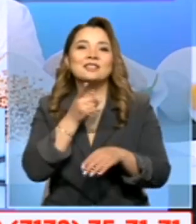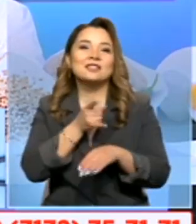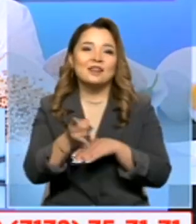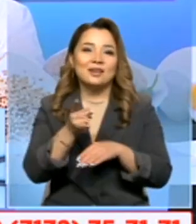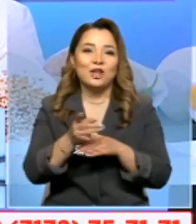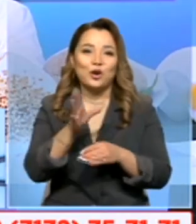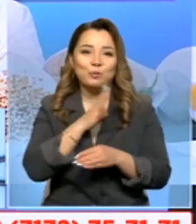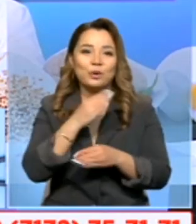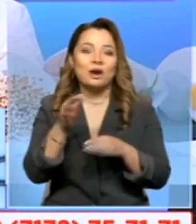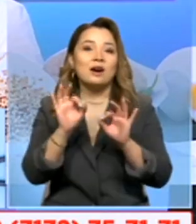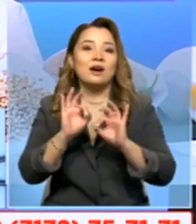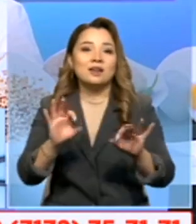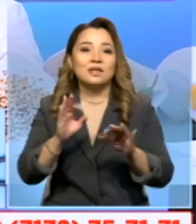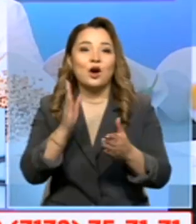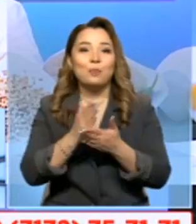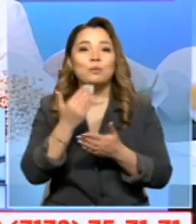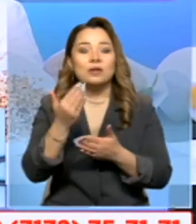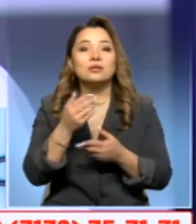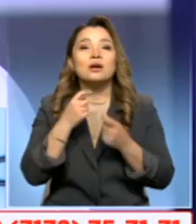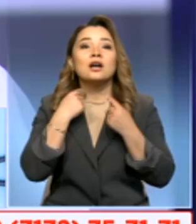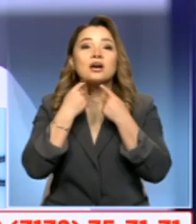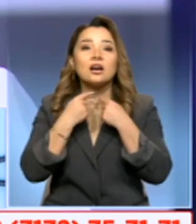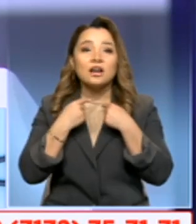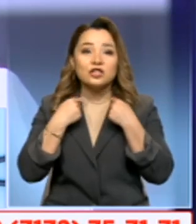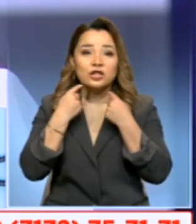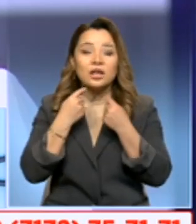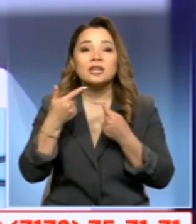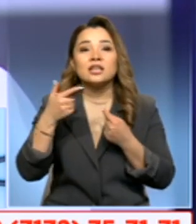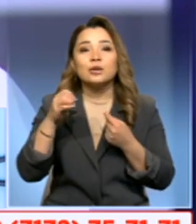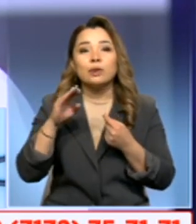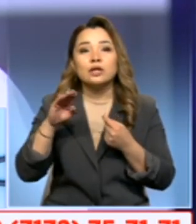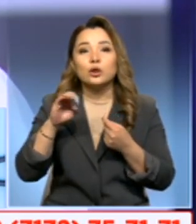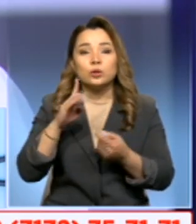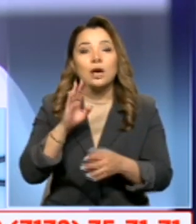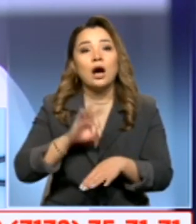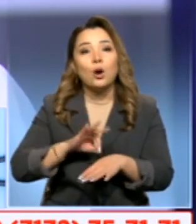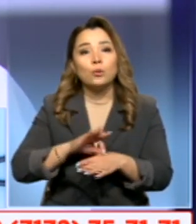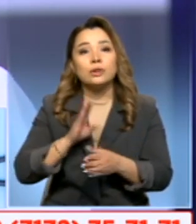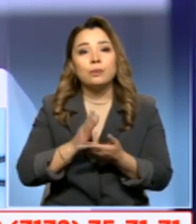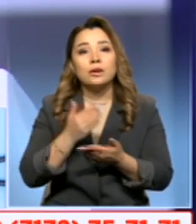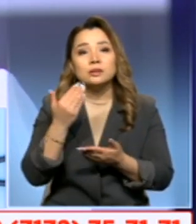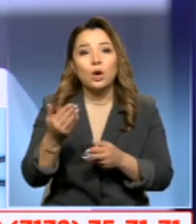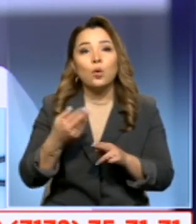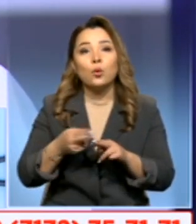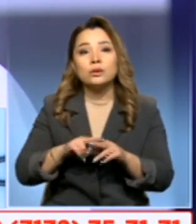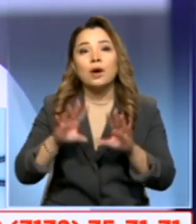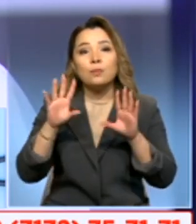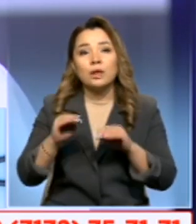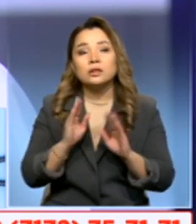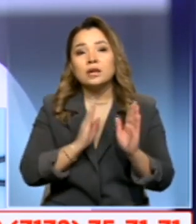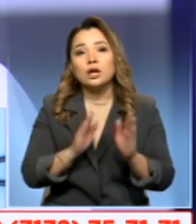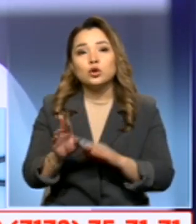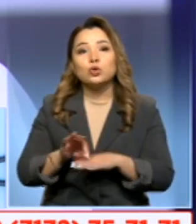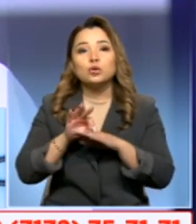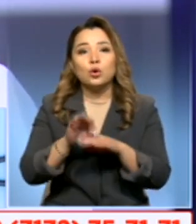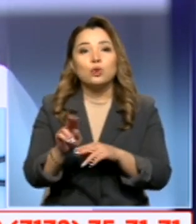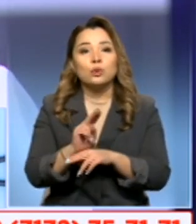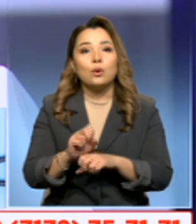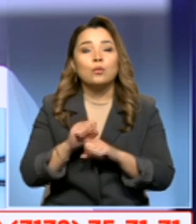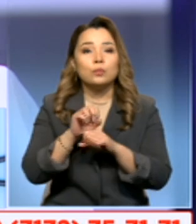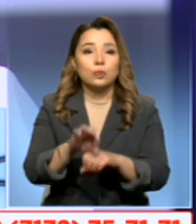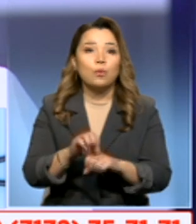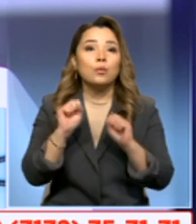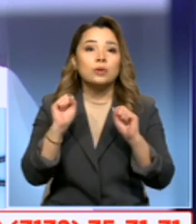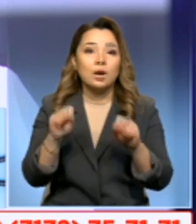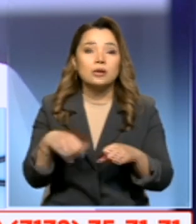о кісіге түсіндірдік. Сізде осындай қалқанша бездің гипотиреоз деген ауруы бар, оның бәрі ретке келтіруге болады.